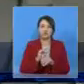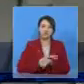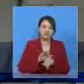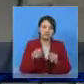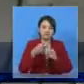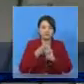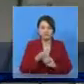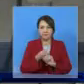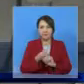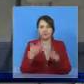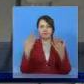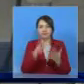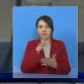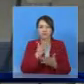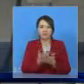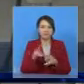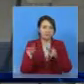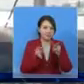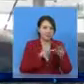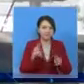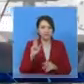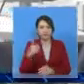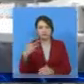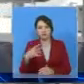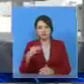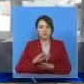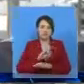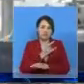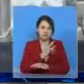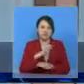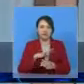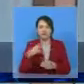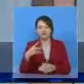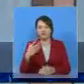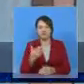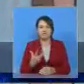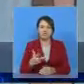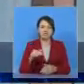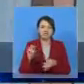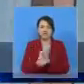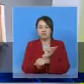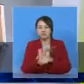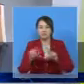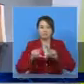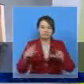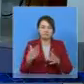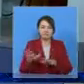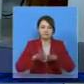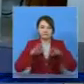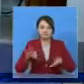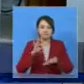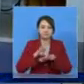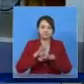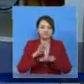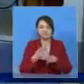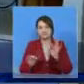коронавирусной инфекции. В настоящее время под наблюдением находится 344 ребенка, 23 из них на стационарном лечении. У всех детей заболевание